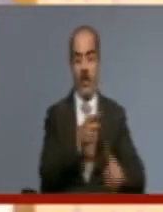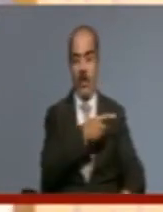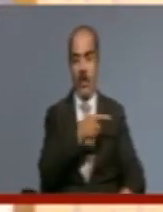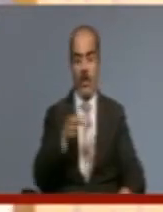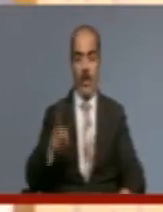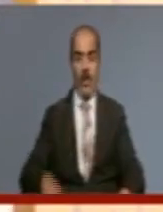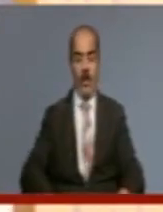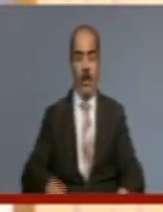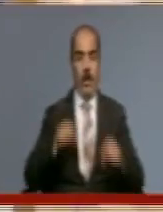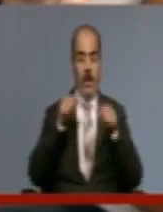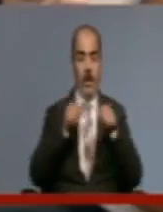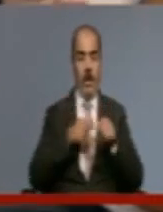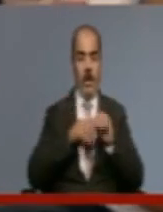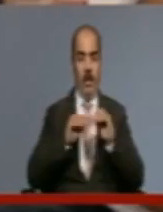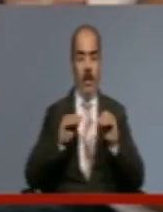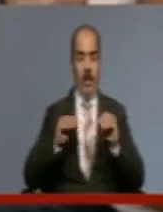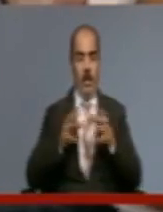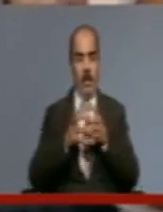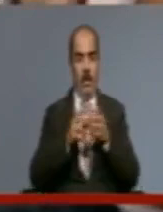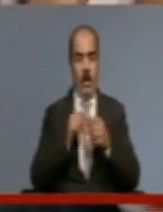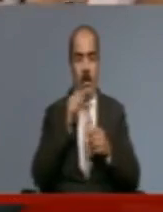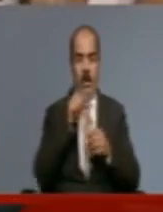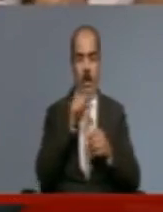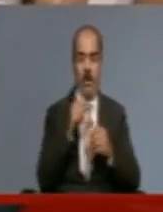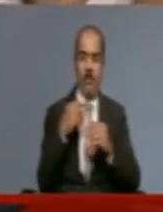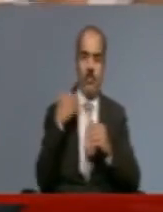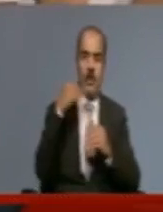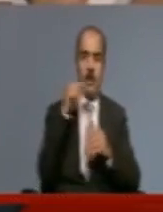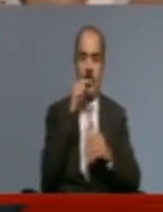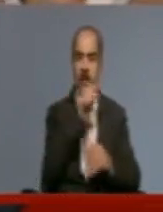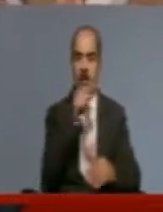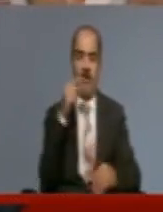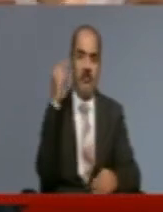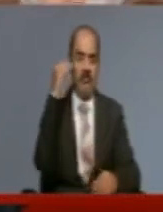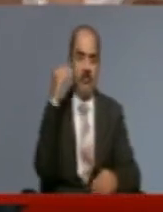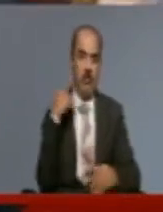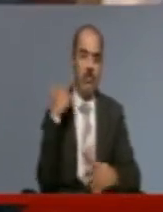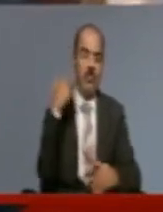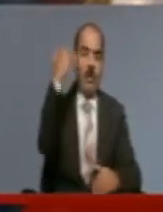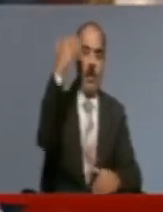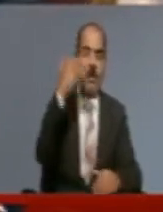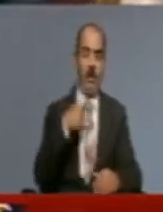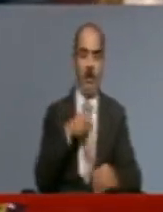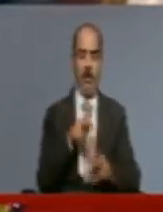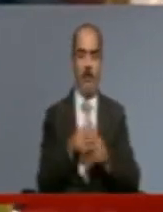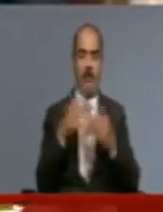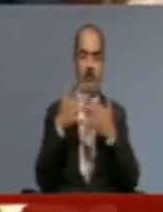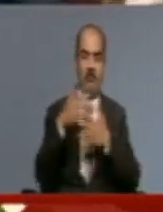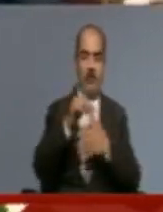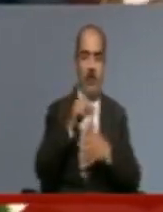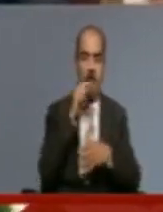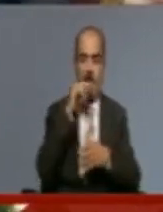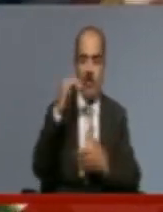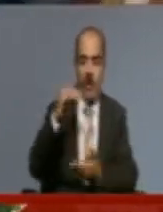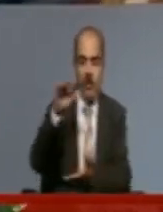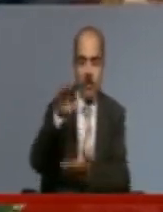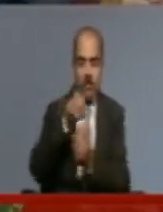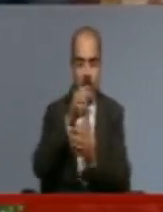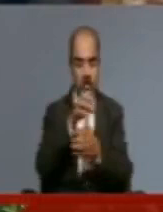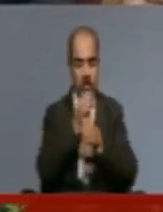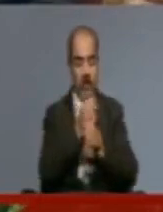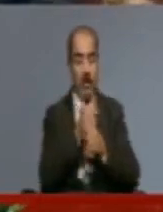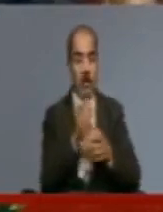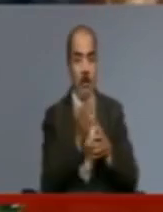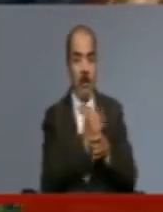ولأن فتياتنا هن المستقبل، أطلقنا الإطار الوطني للاستثمار في فتيات مصر برعاية حرم السيد